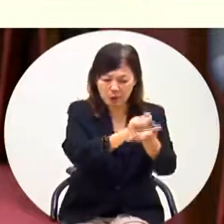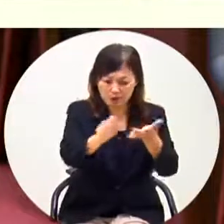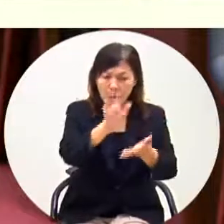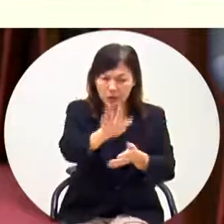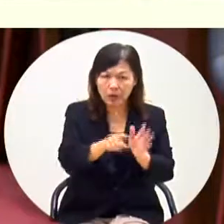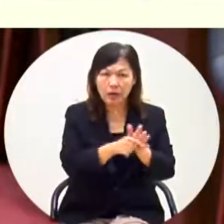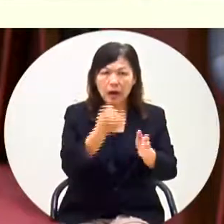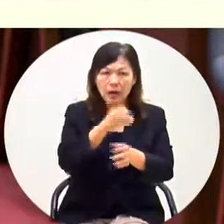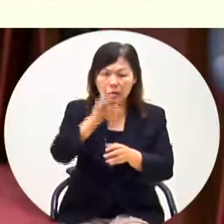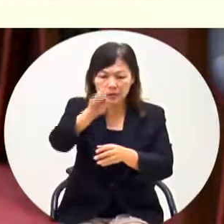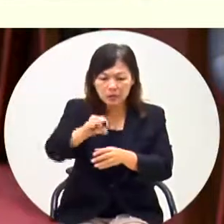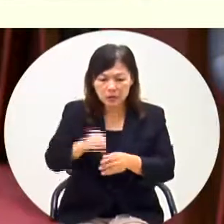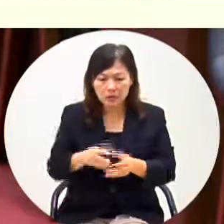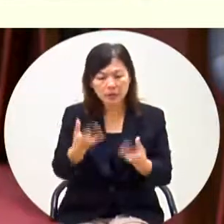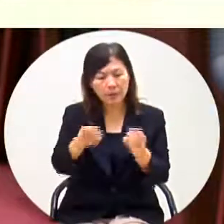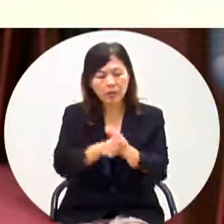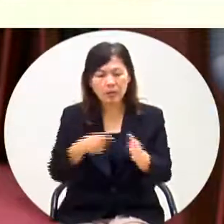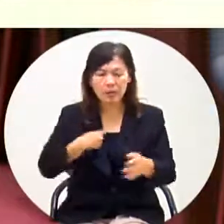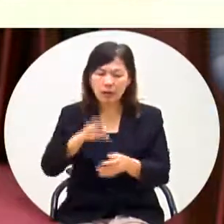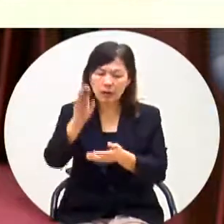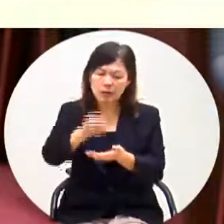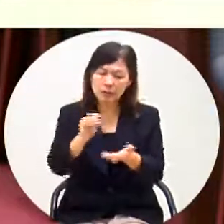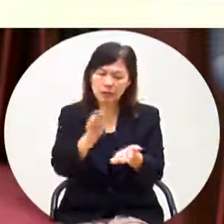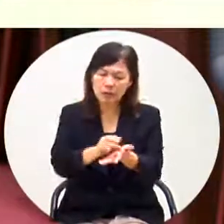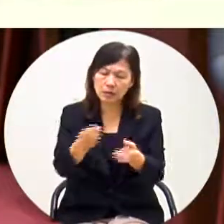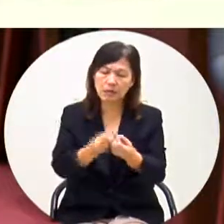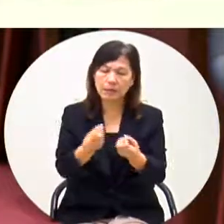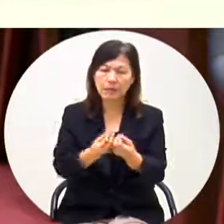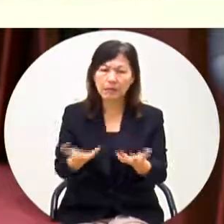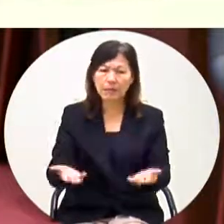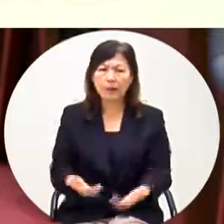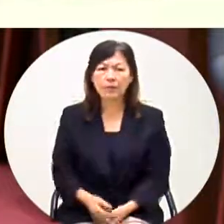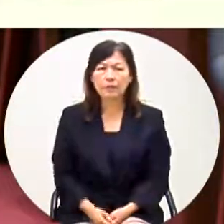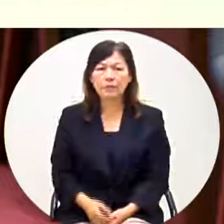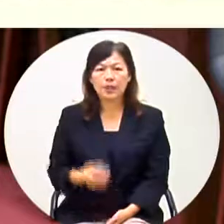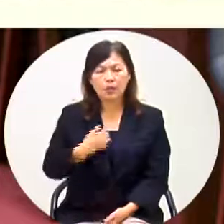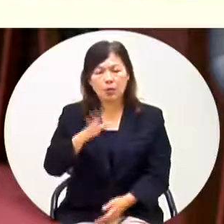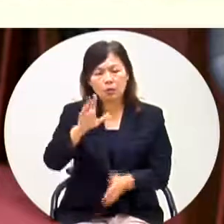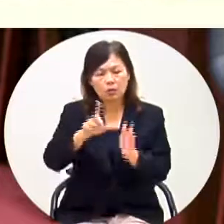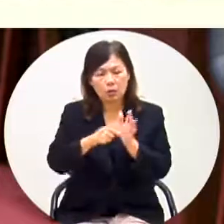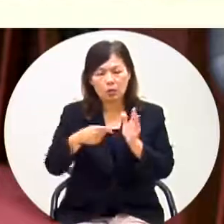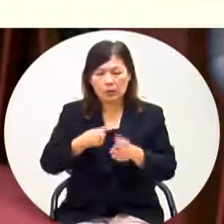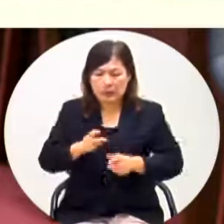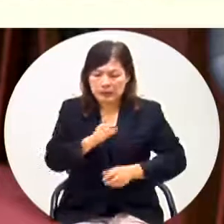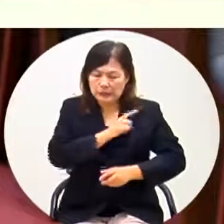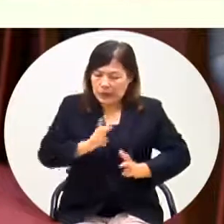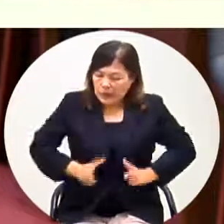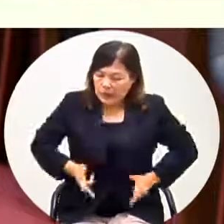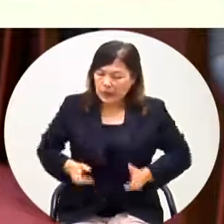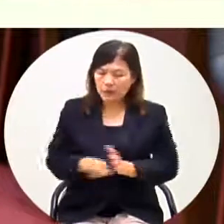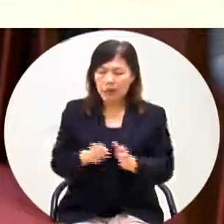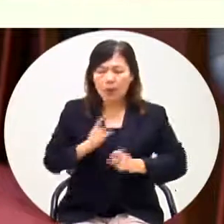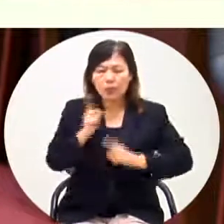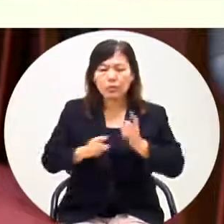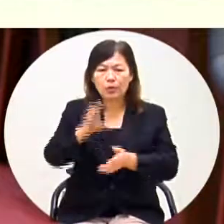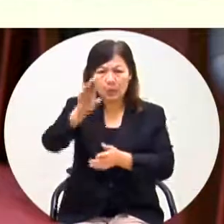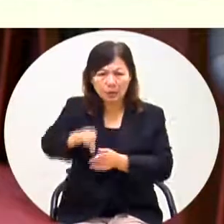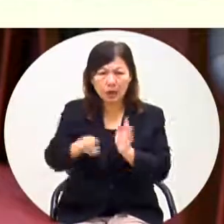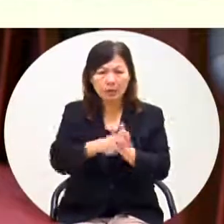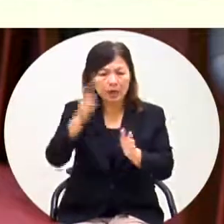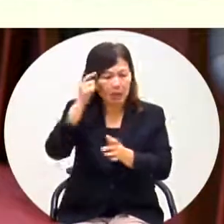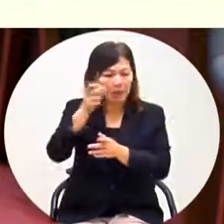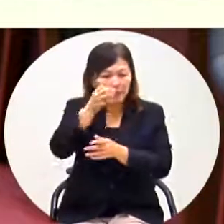里？连本席有时候在赶行程的时候，随便啊，在路边摊想要买个东西果腹一